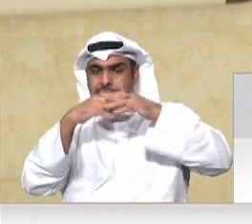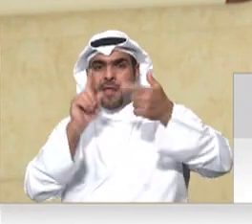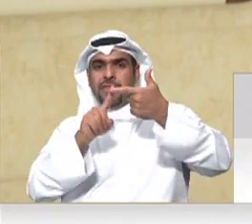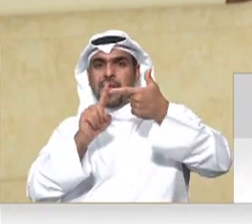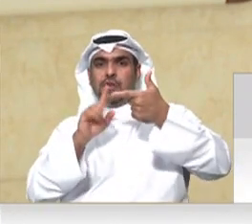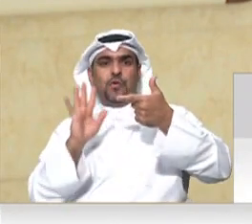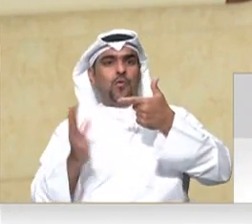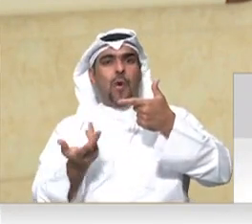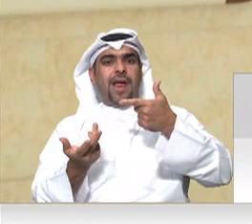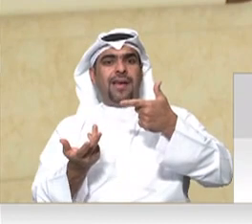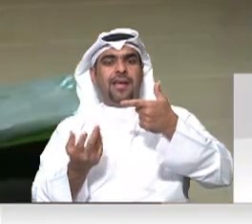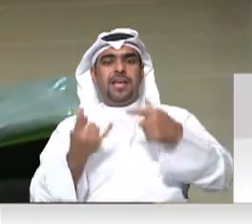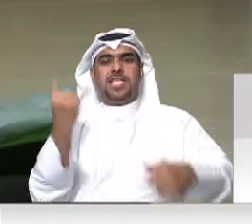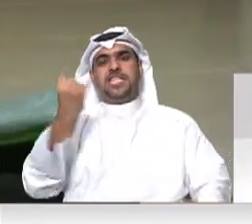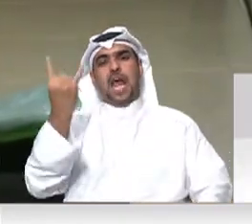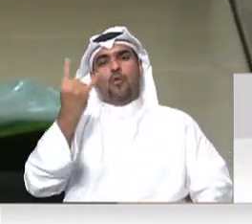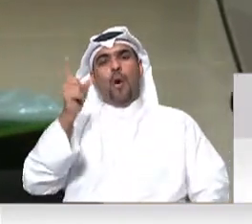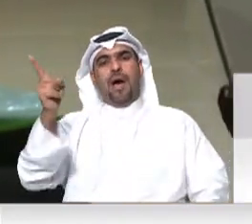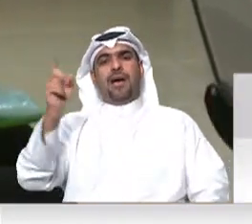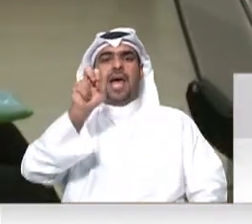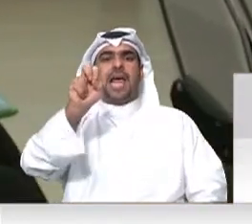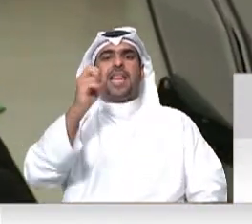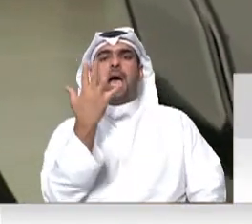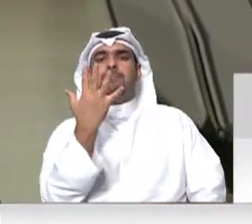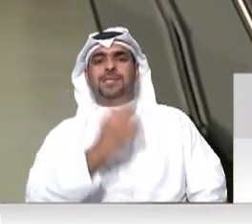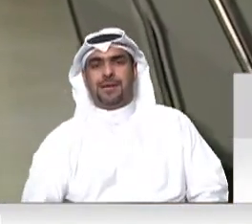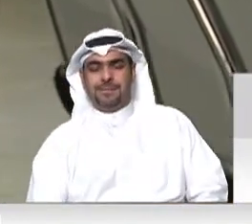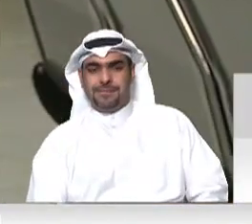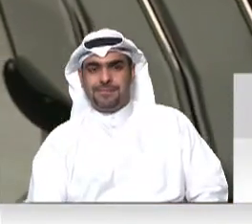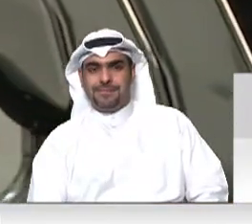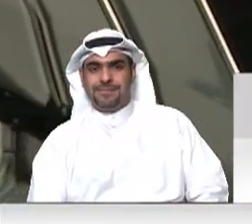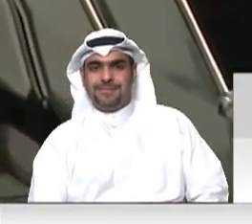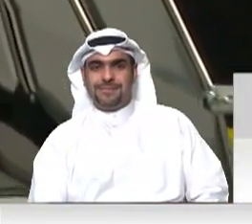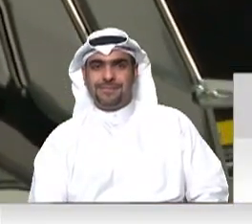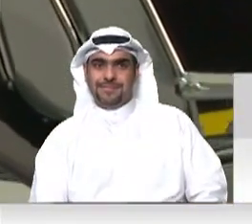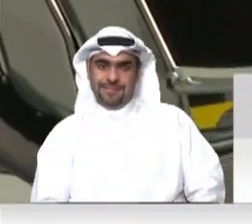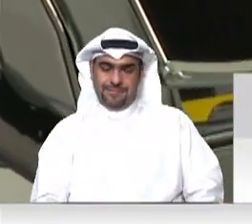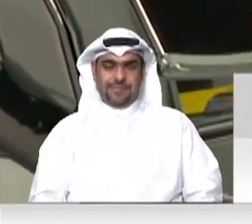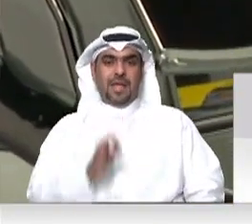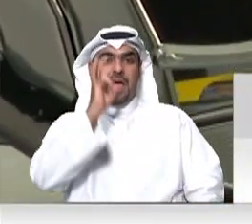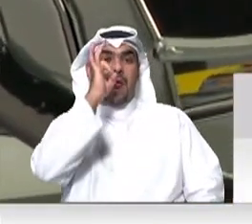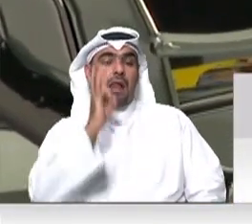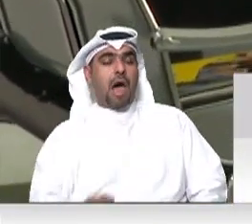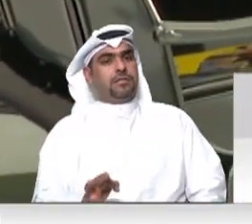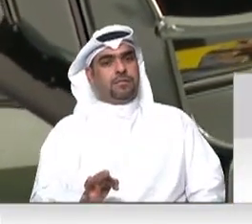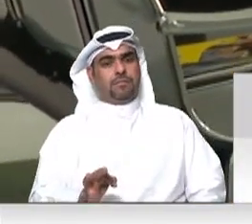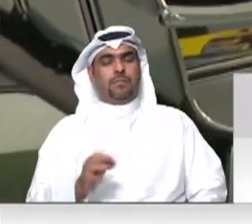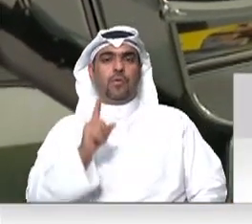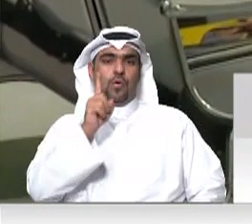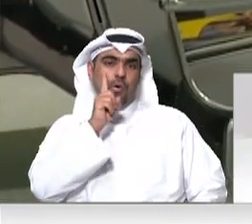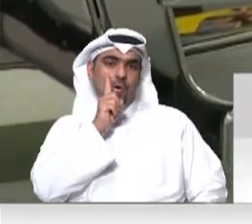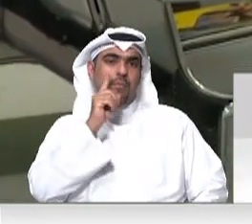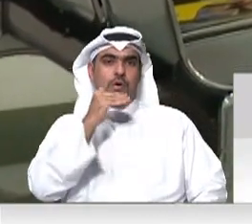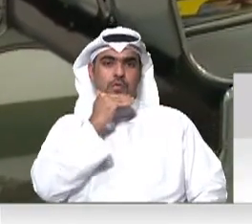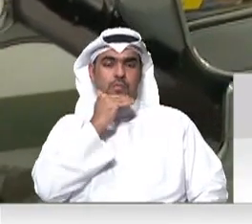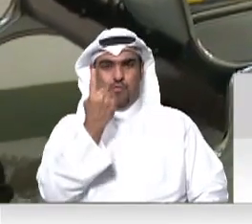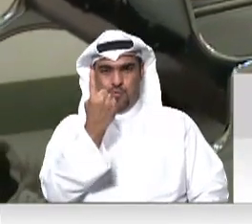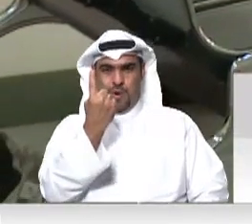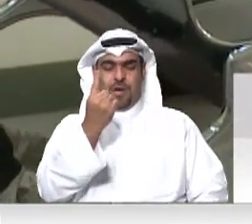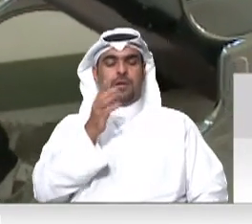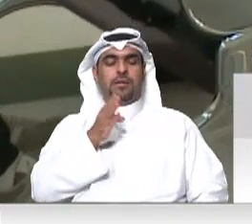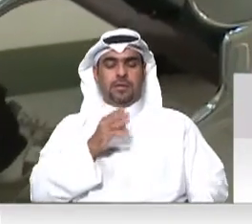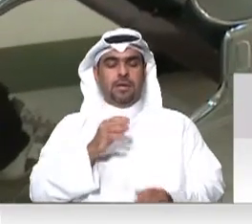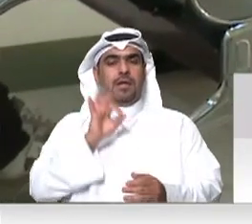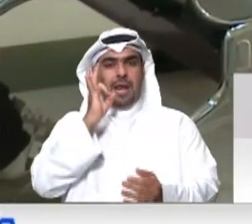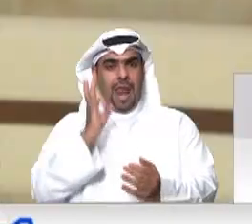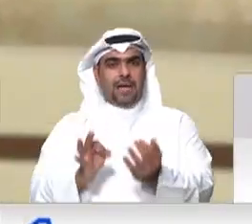الصحي الموجود في قطعة 5. بداية على ولي الأمر حجز موعد مسبق عبر موقع وزارة الصحة